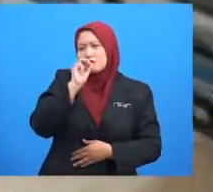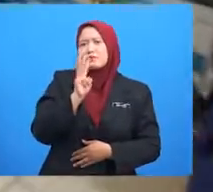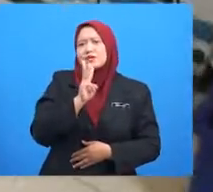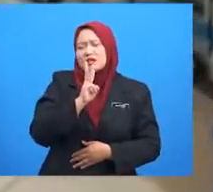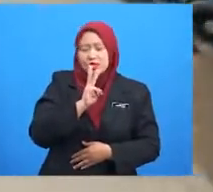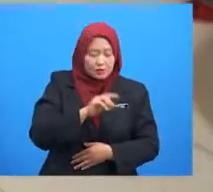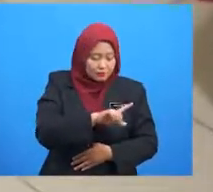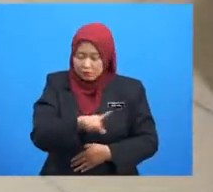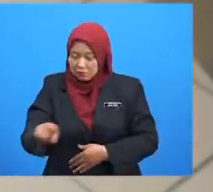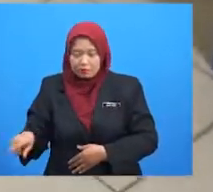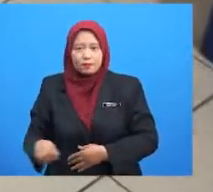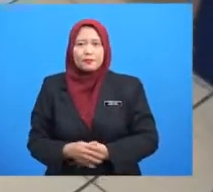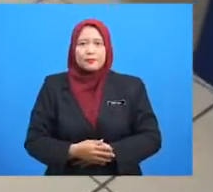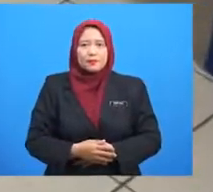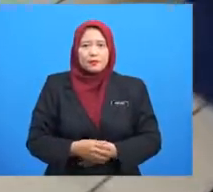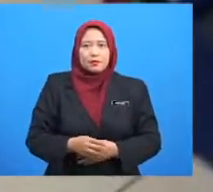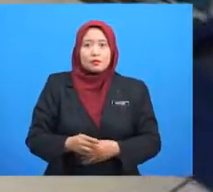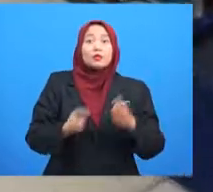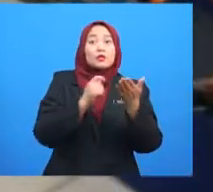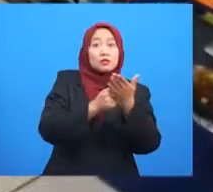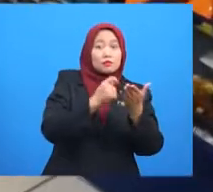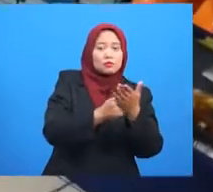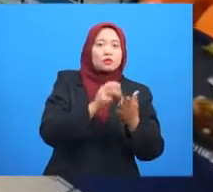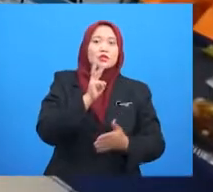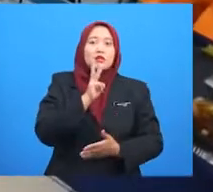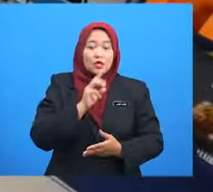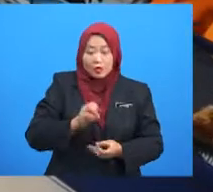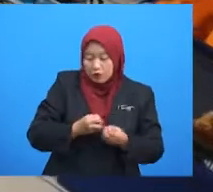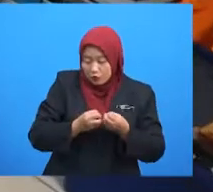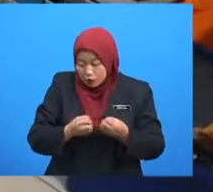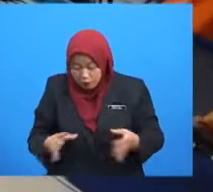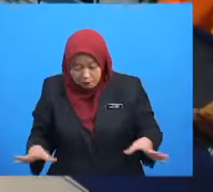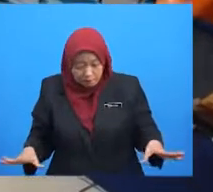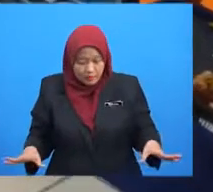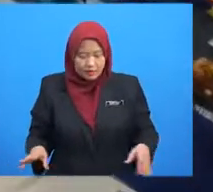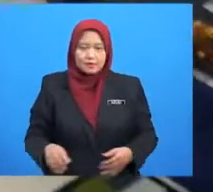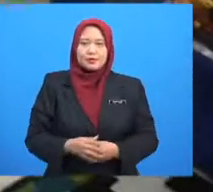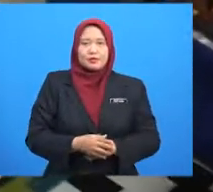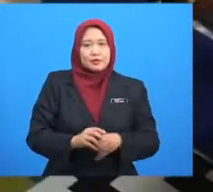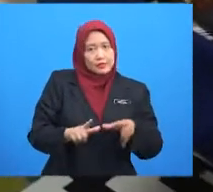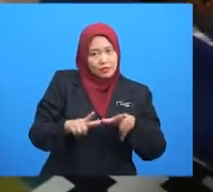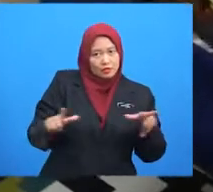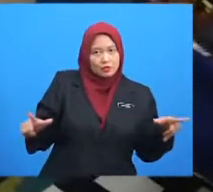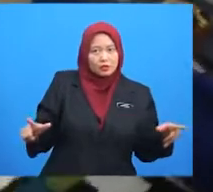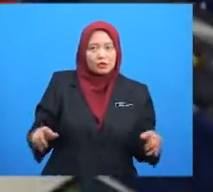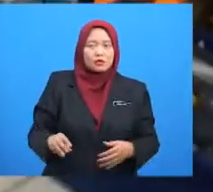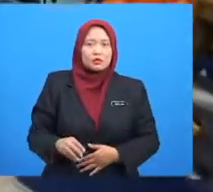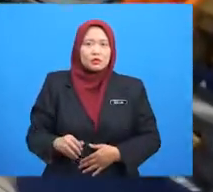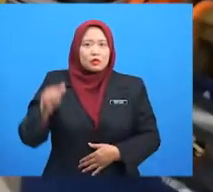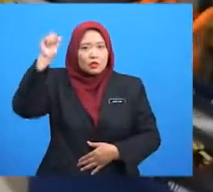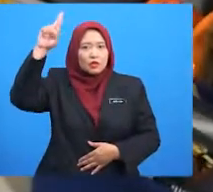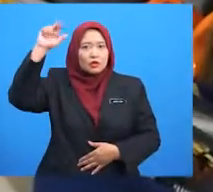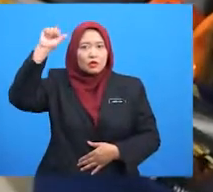Tiba-tiba, air di dalam gelasnya tertumpah di atas lantai. Arash takut dimarahi